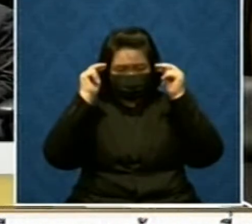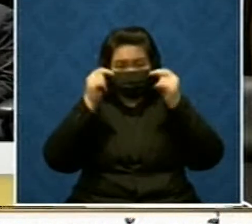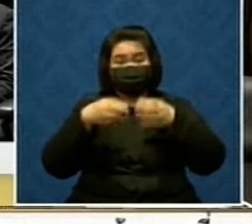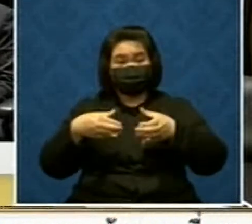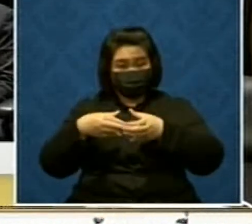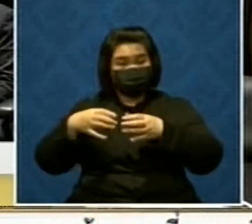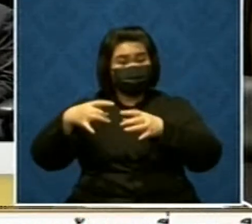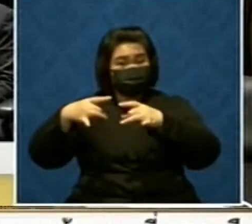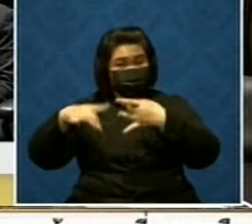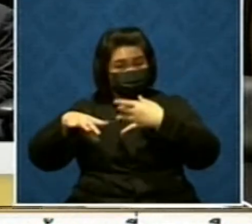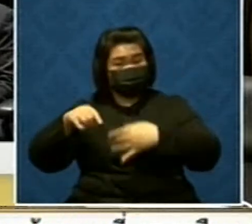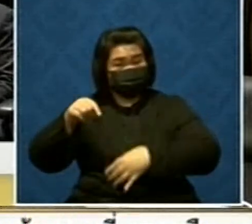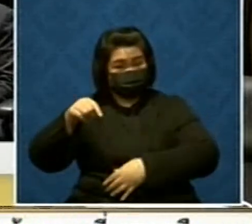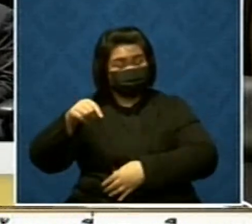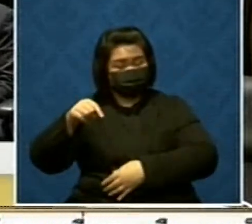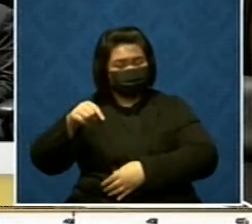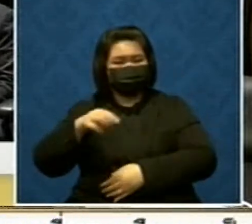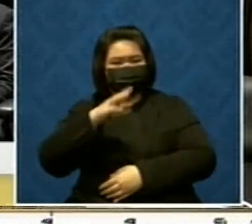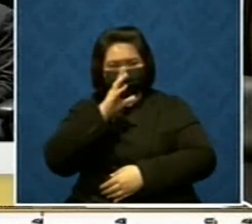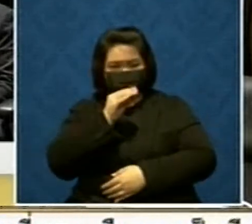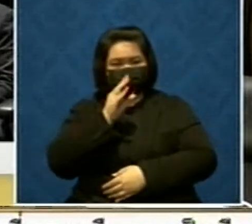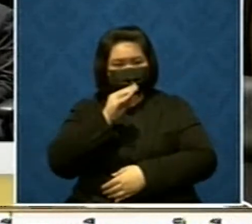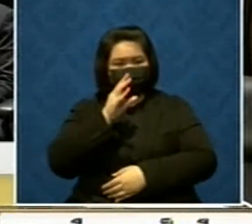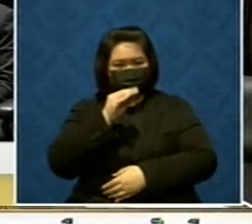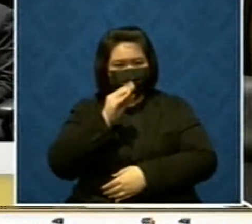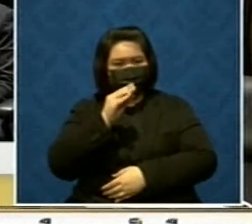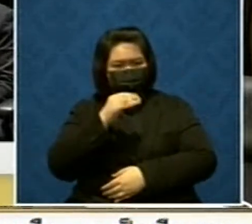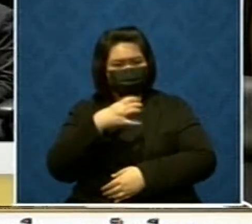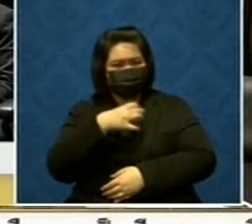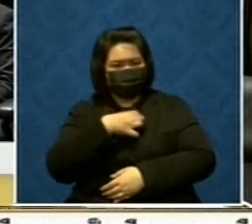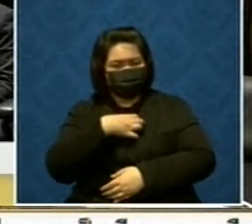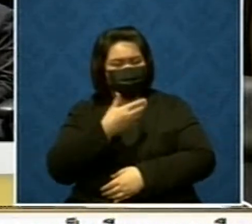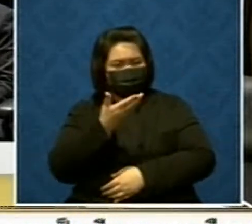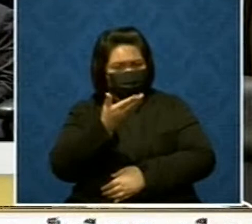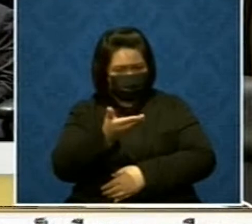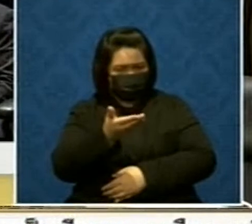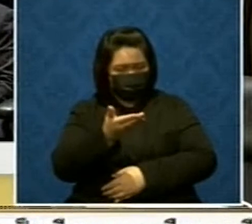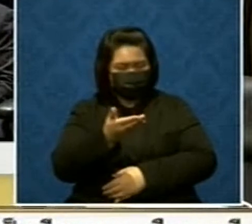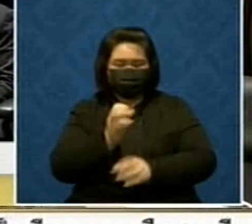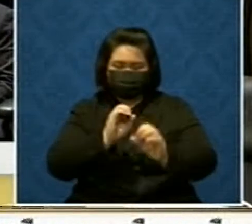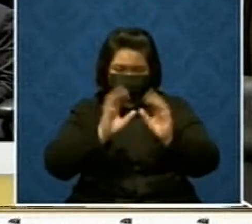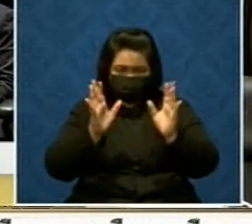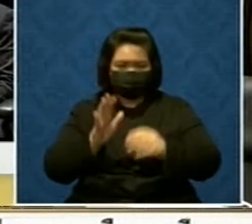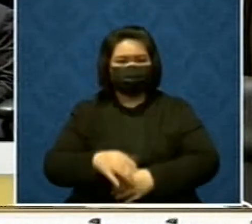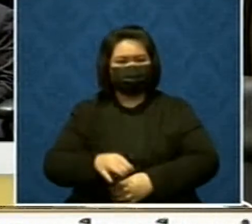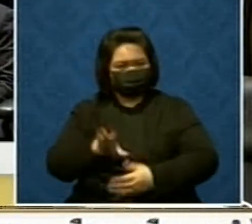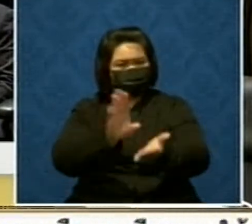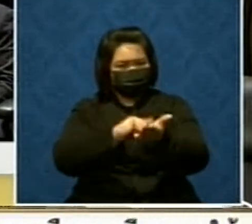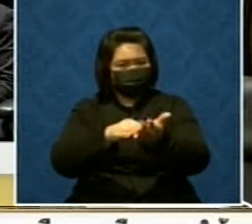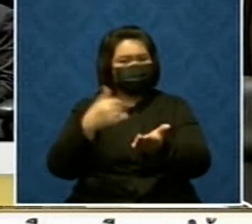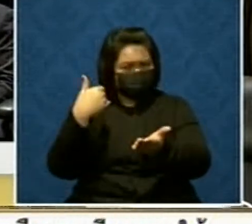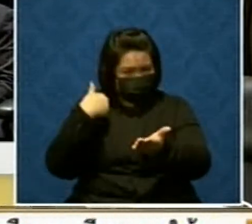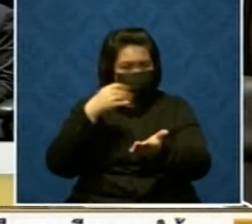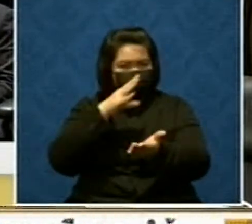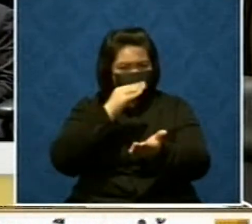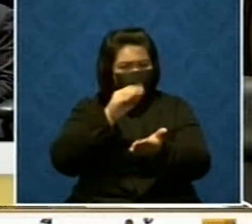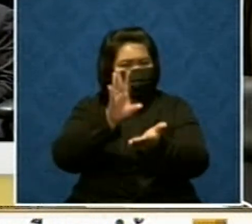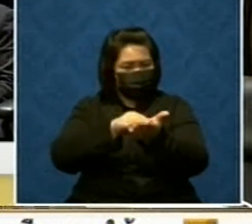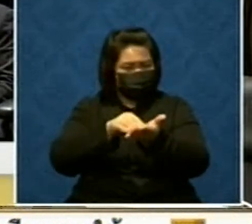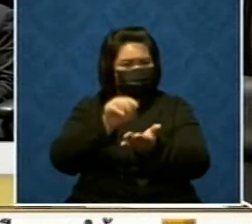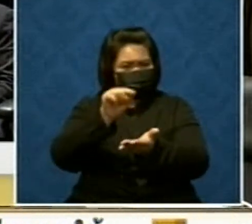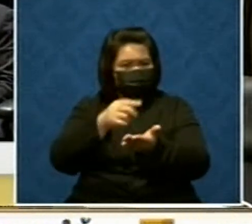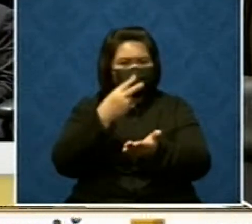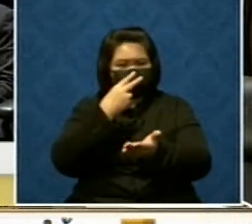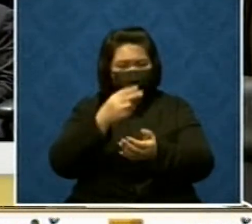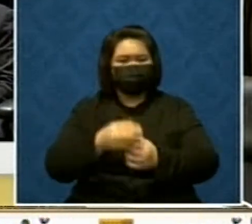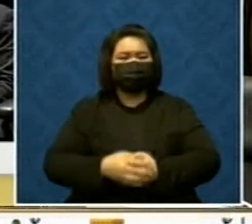ายค้านมาพูดเพื่อแสดงให้เห็นว่าเขามีข้อมูลที่จะพูดไม่มี